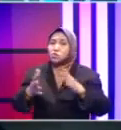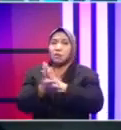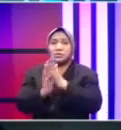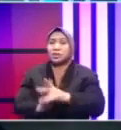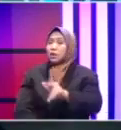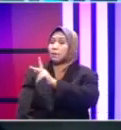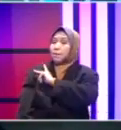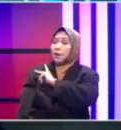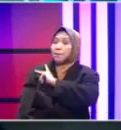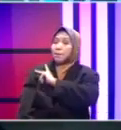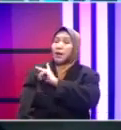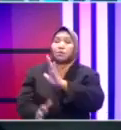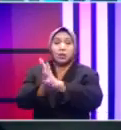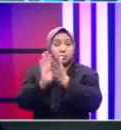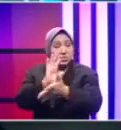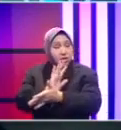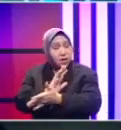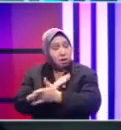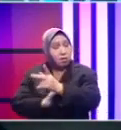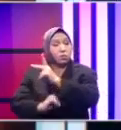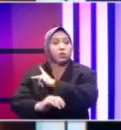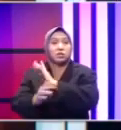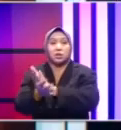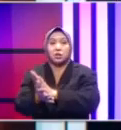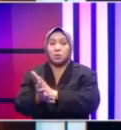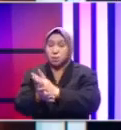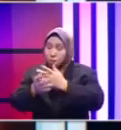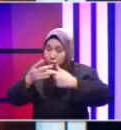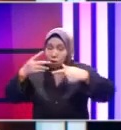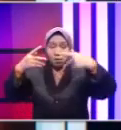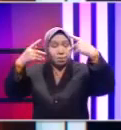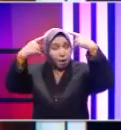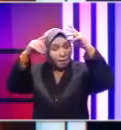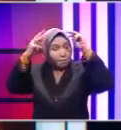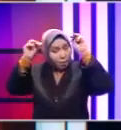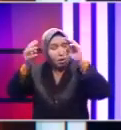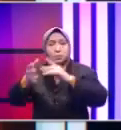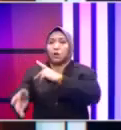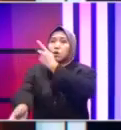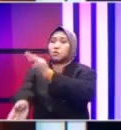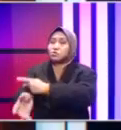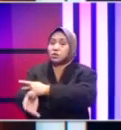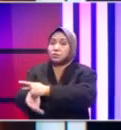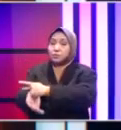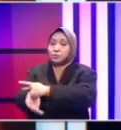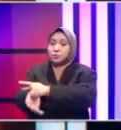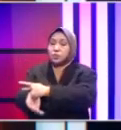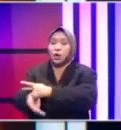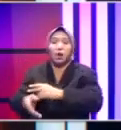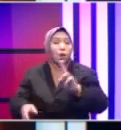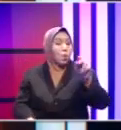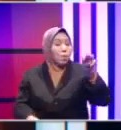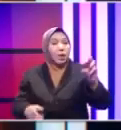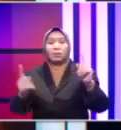khalifah ketika mendidih telah menjadi khalifah jadi khalifahnya seorang pemerintah seorang yang berkuasa Ken Hai Omar